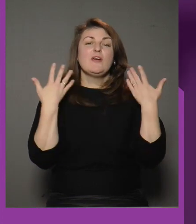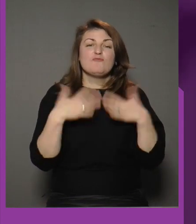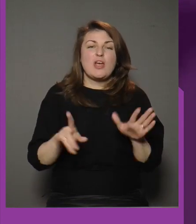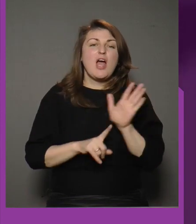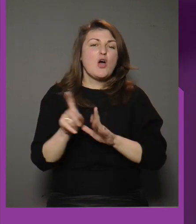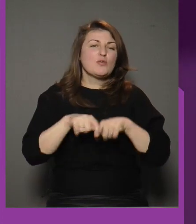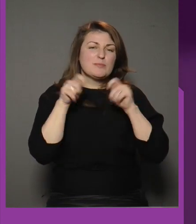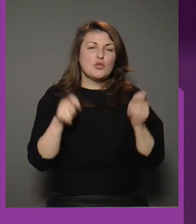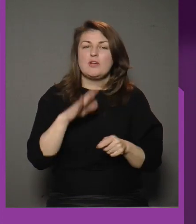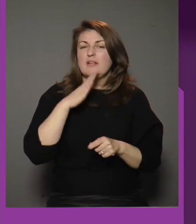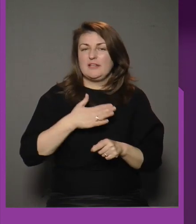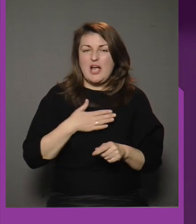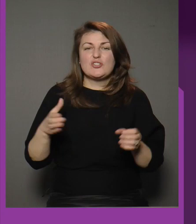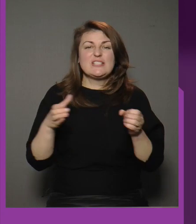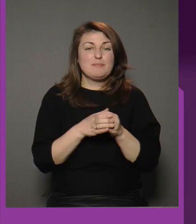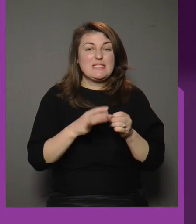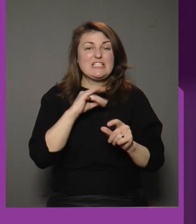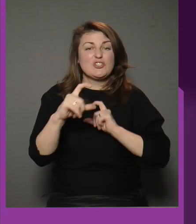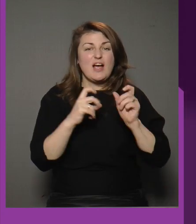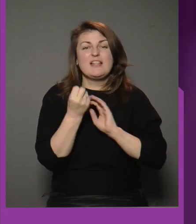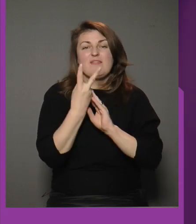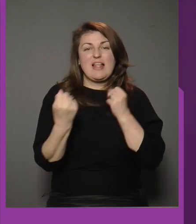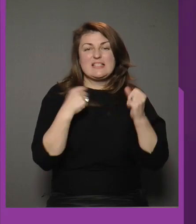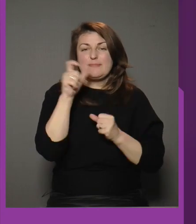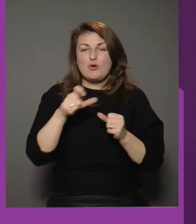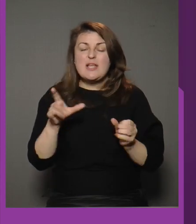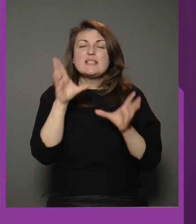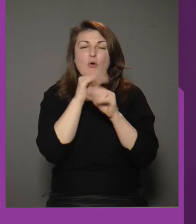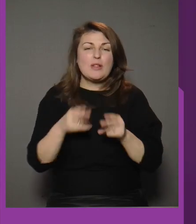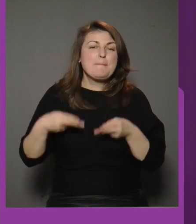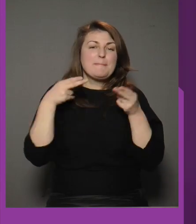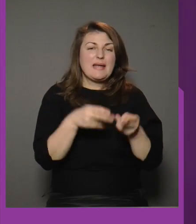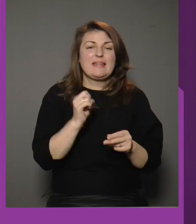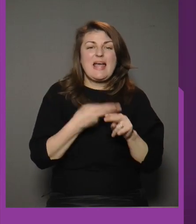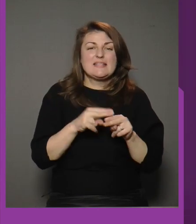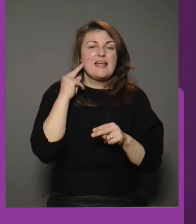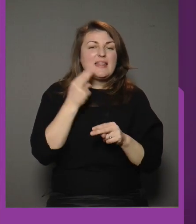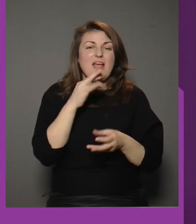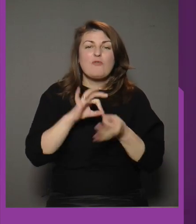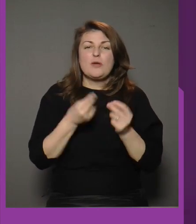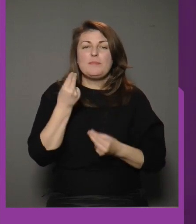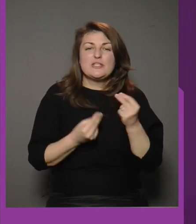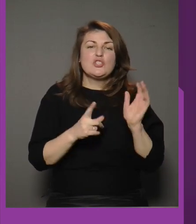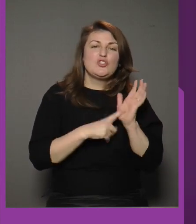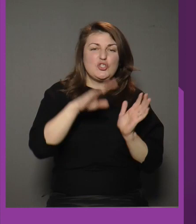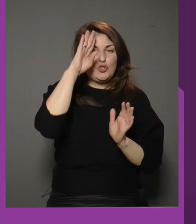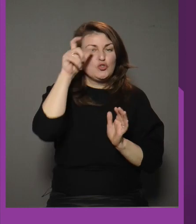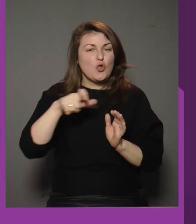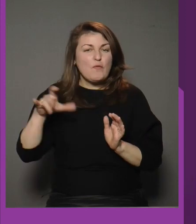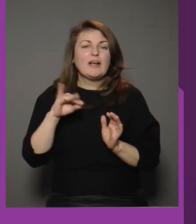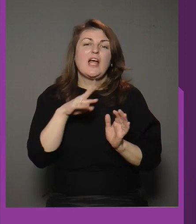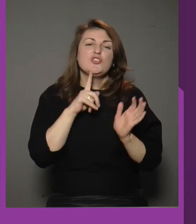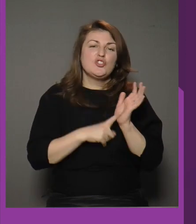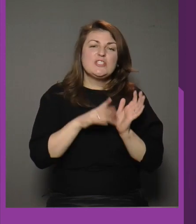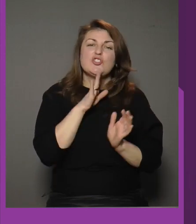розпочали наші збірники з шах. 12 спортсменів змогли приїхати на ці дефлімпійські ігри. 6 чоловіків та 6